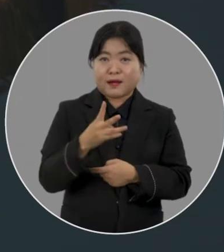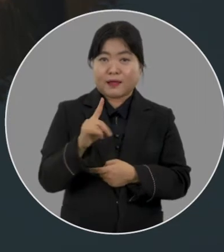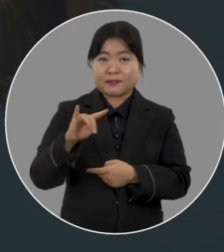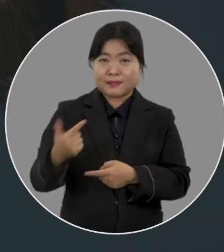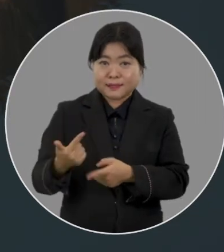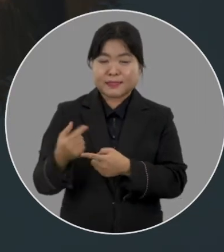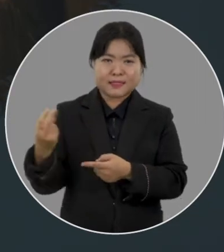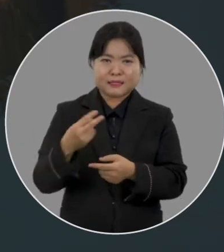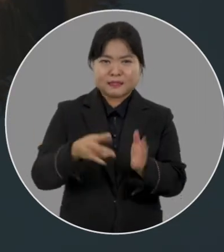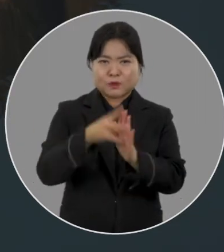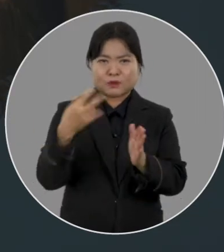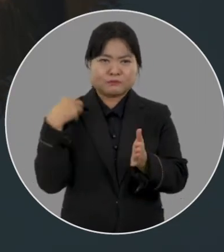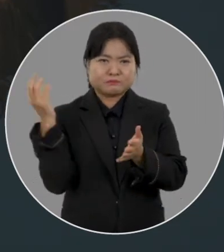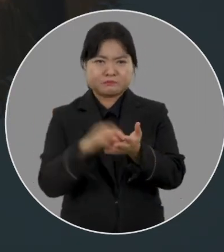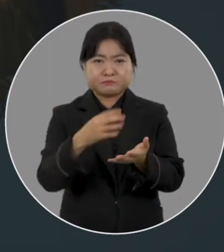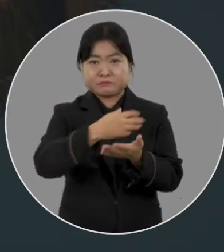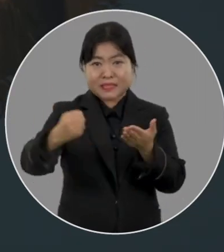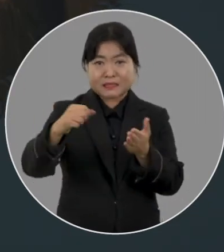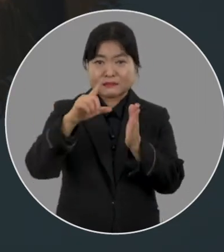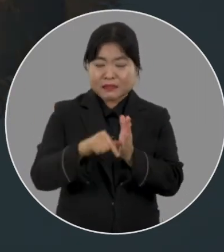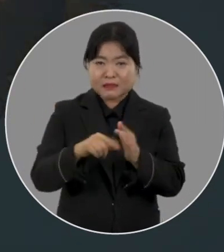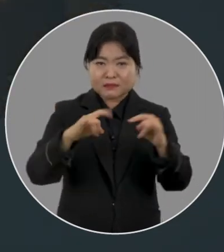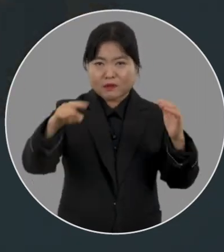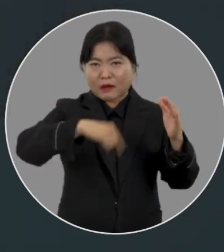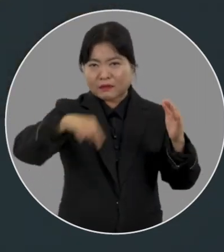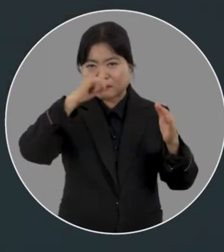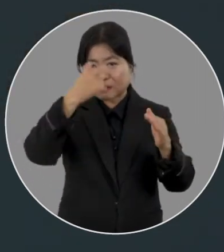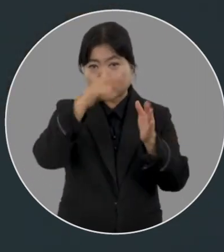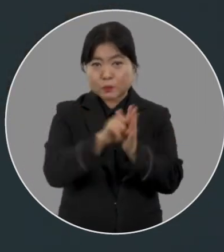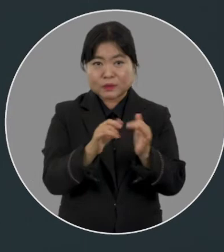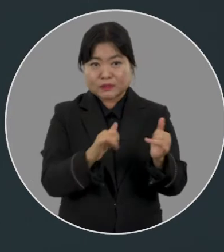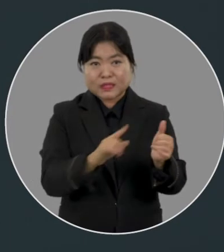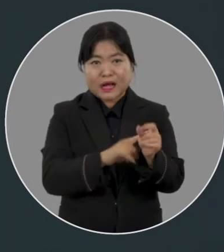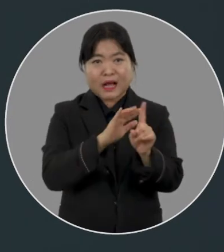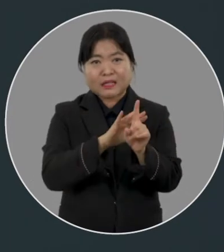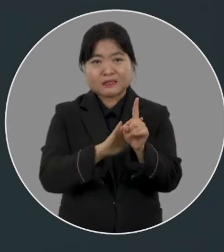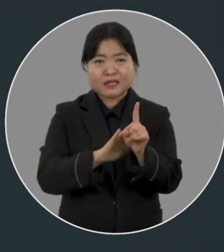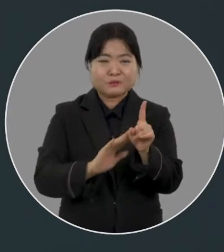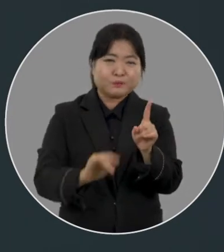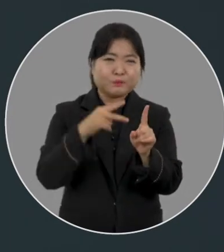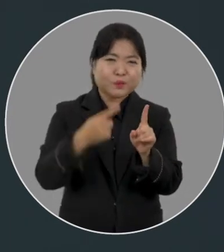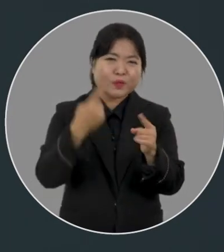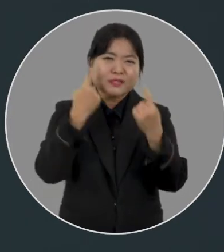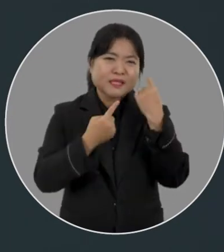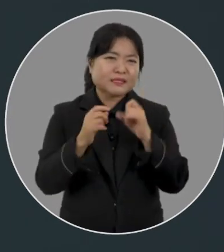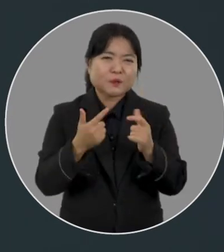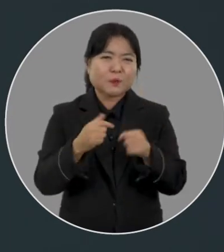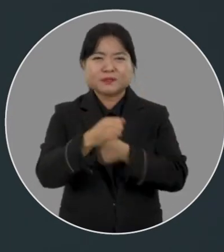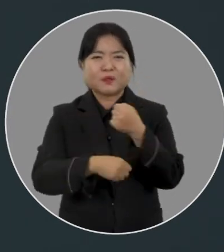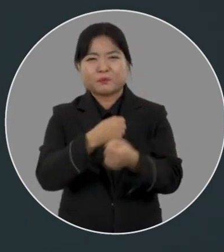살라딘이 다시 예루살렘을 탈환했을 때 성 안에 있던 기독교인들을 단 한 사람도 다치지 않고